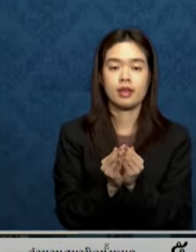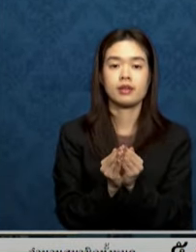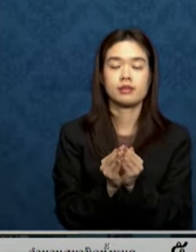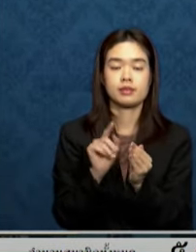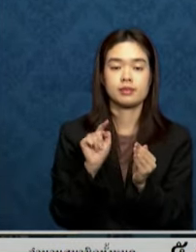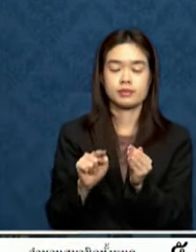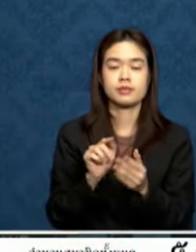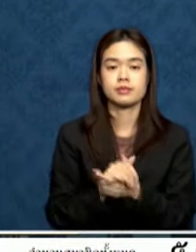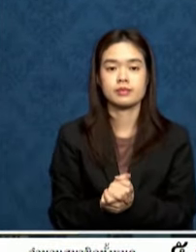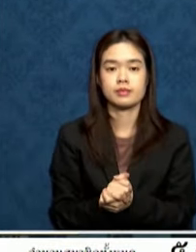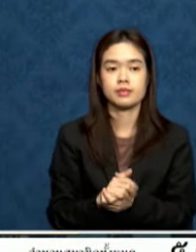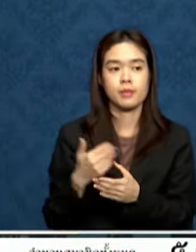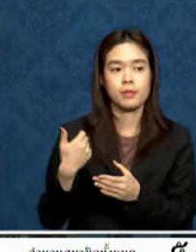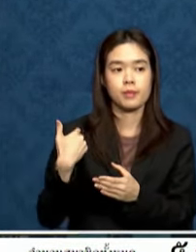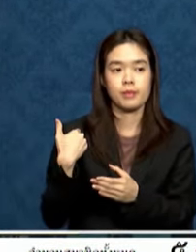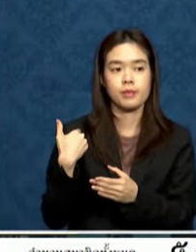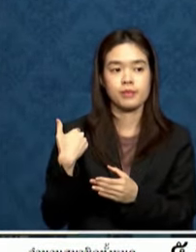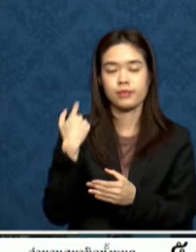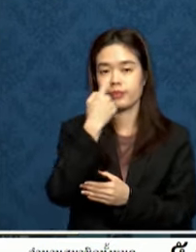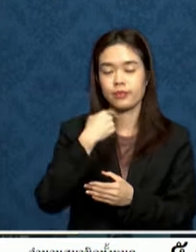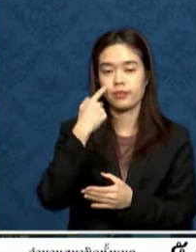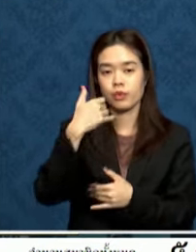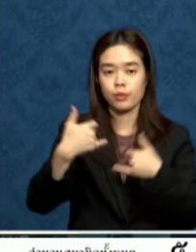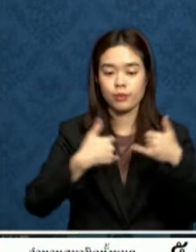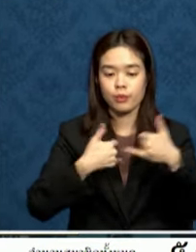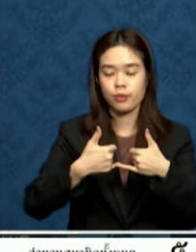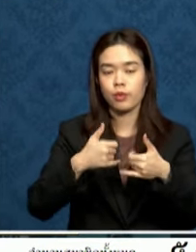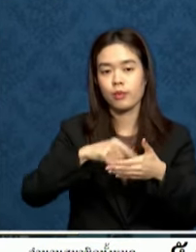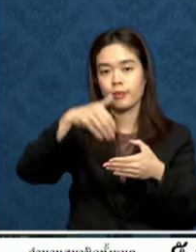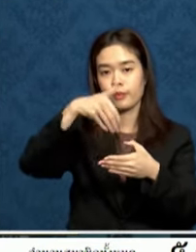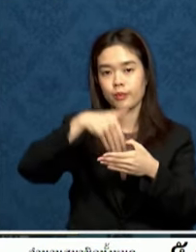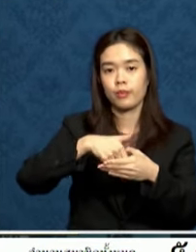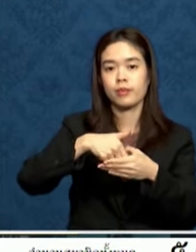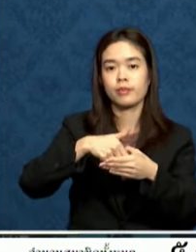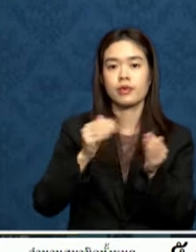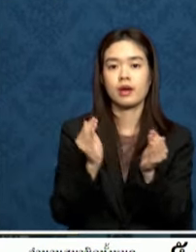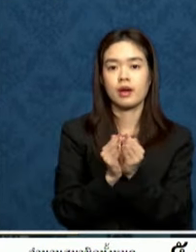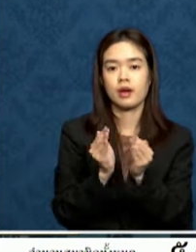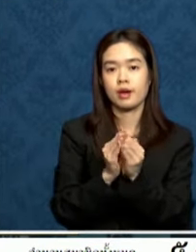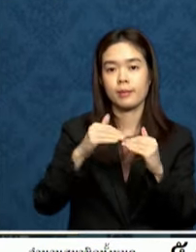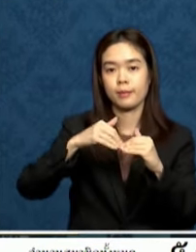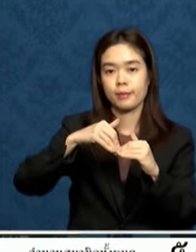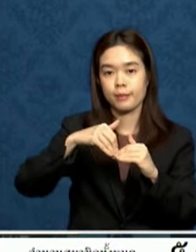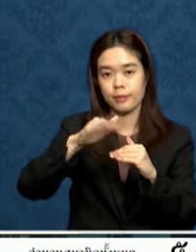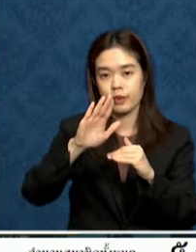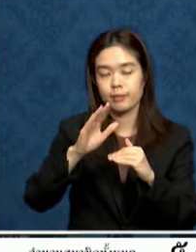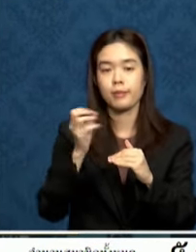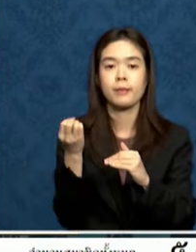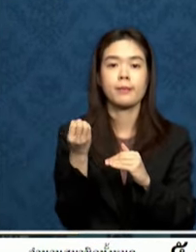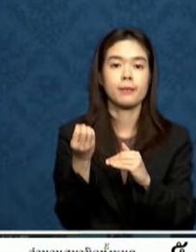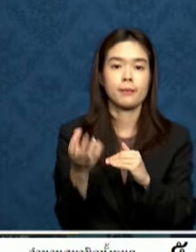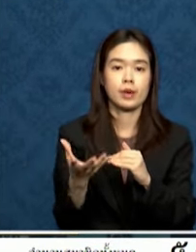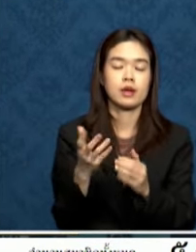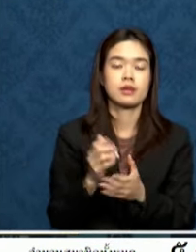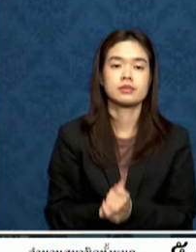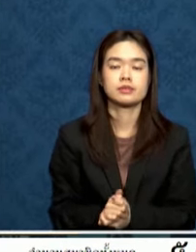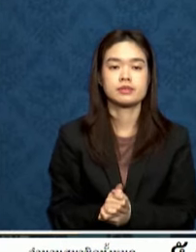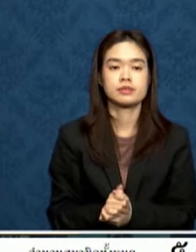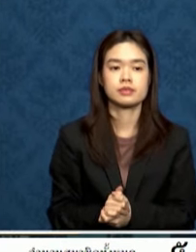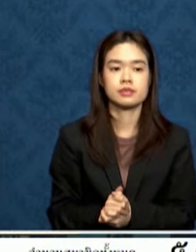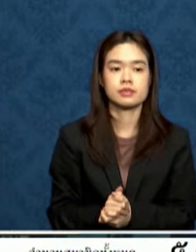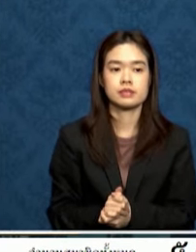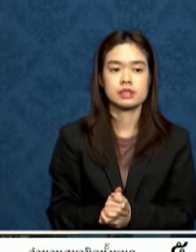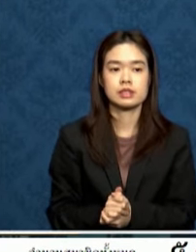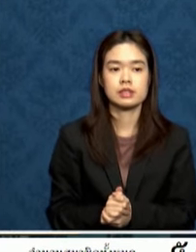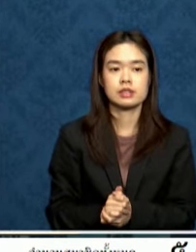ต้องมีผู้มาใช้สิทธิ์ออกเสียงเป็นจำนวนเกินกึ่งนึงของผู้มีสิทธิ์ออกเสียงและมี